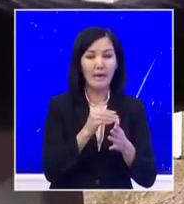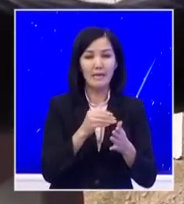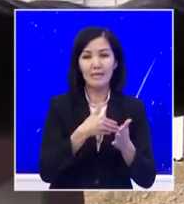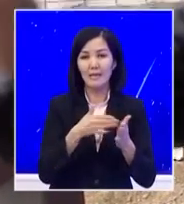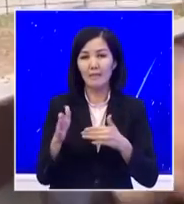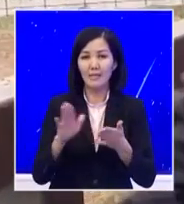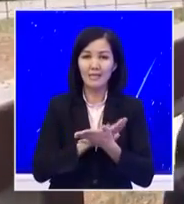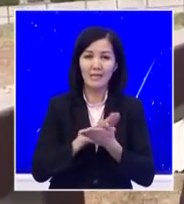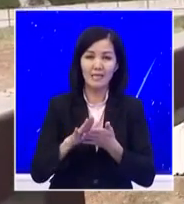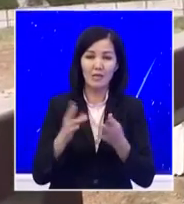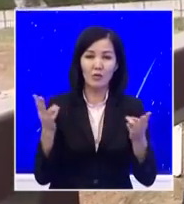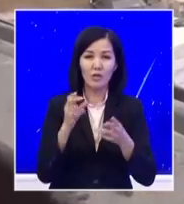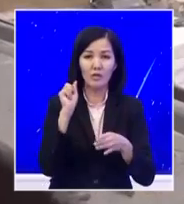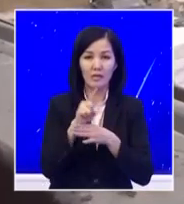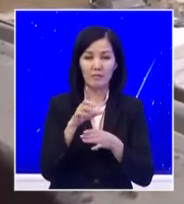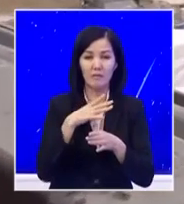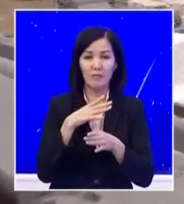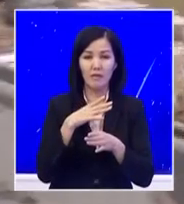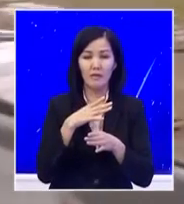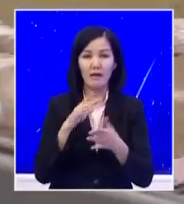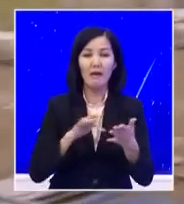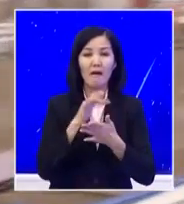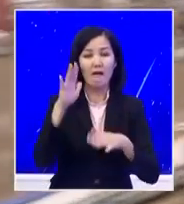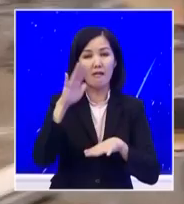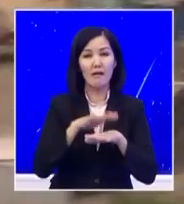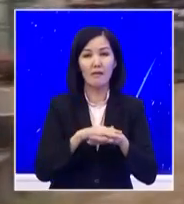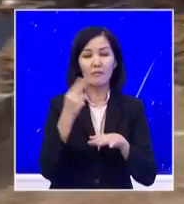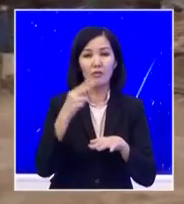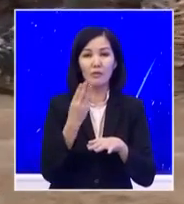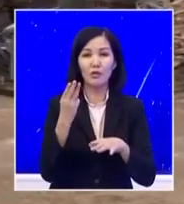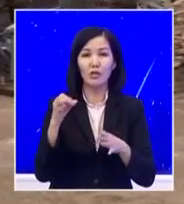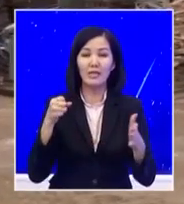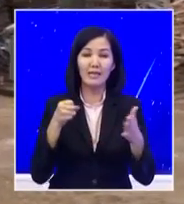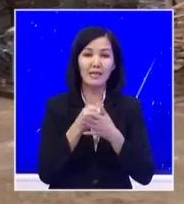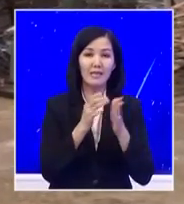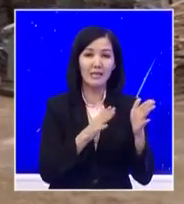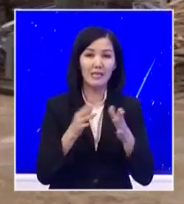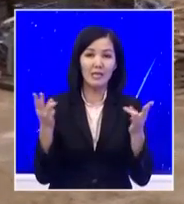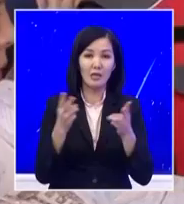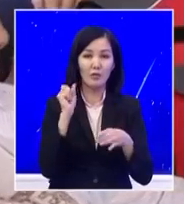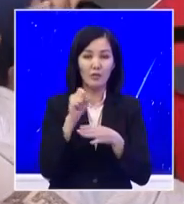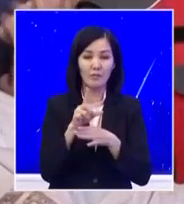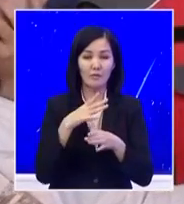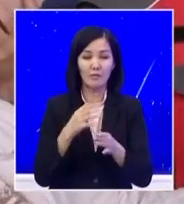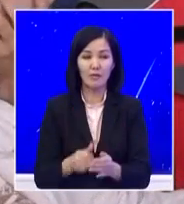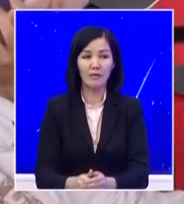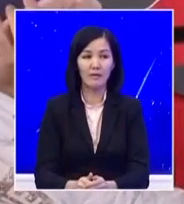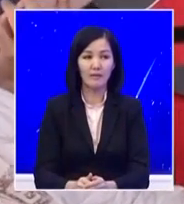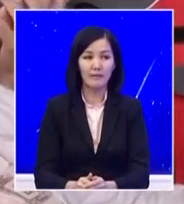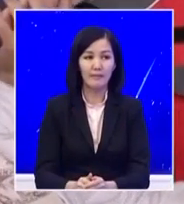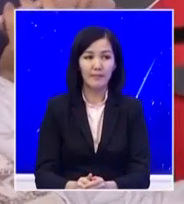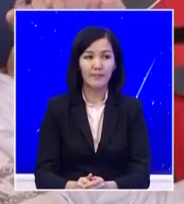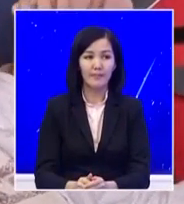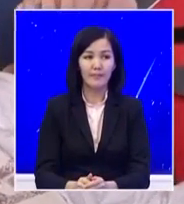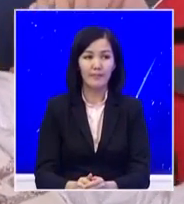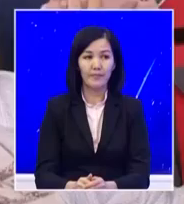алып, тазалап тастауға пәрмен берді. Қала әкіміне 20 шілдеге дейін ретке келтір деді. Видишь,